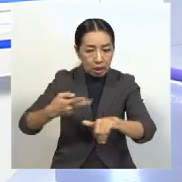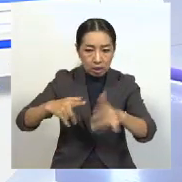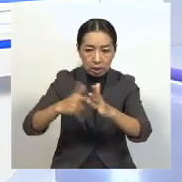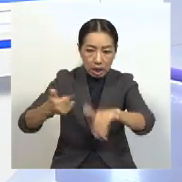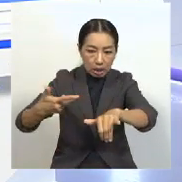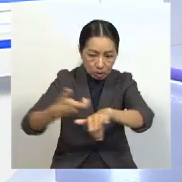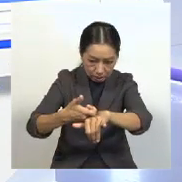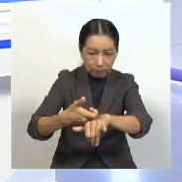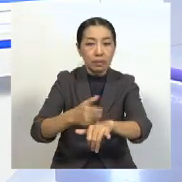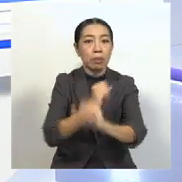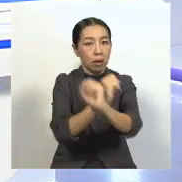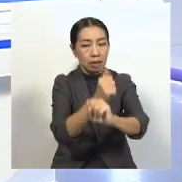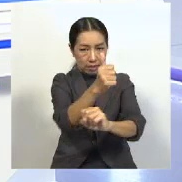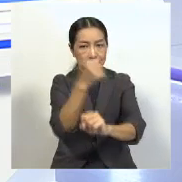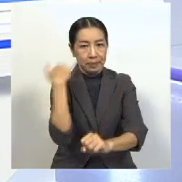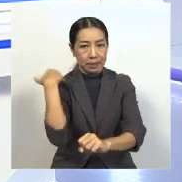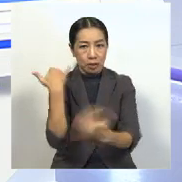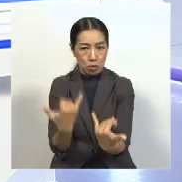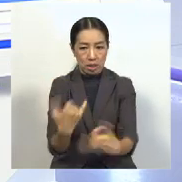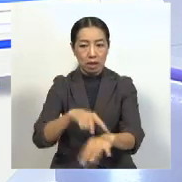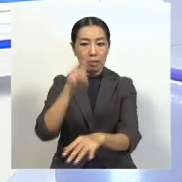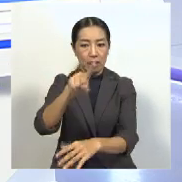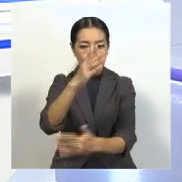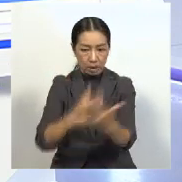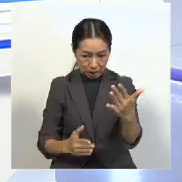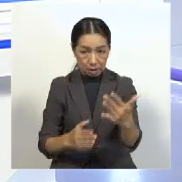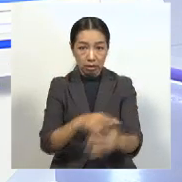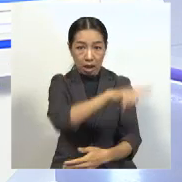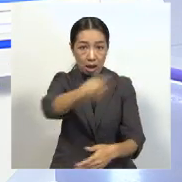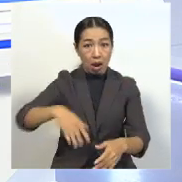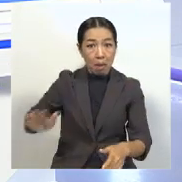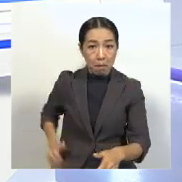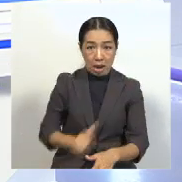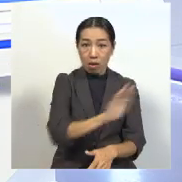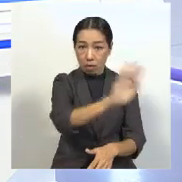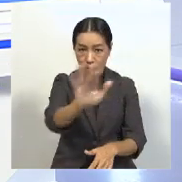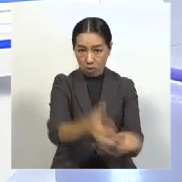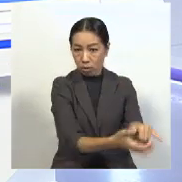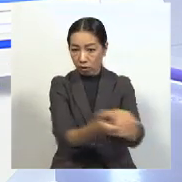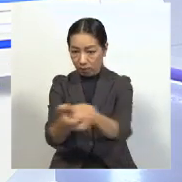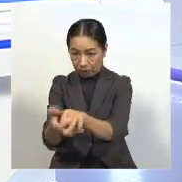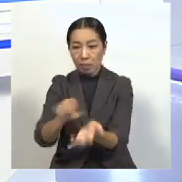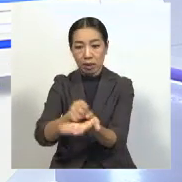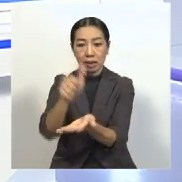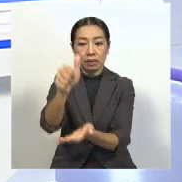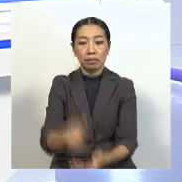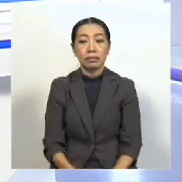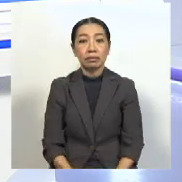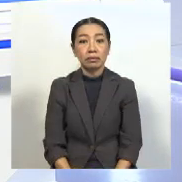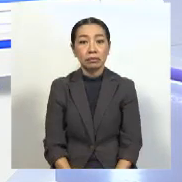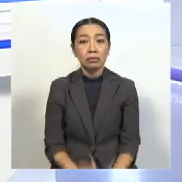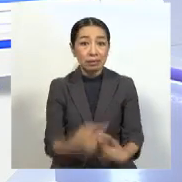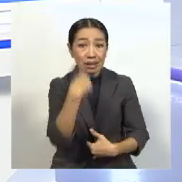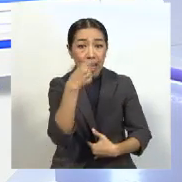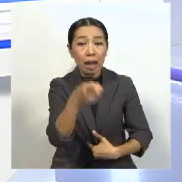ำสัตวแพทย์เนี่ยมาฉีดวัคซีนป้องกันโรคพิษสุนัขบ้าให้กับพี่น้องประชาชนที่นำสุนัขของตนเองเนี่ยมารับบริการการฉีดด้วย คือตอนนี้ใครที่อยู่ข้